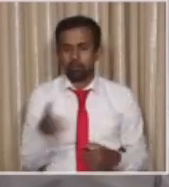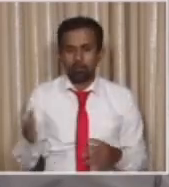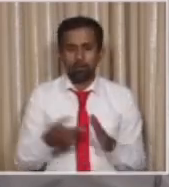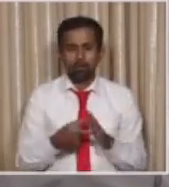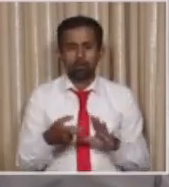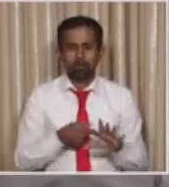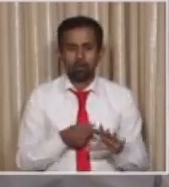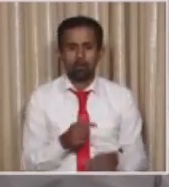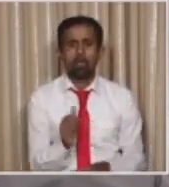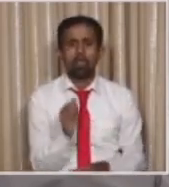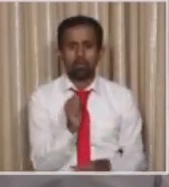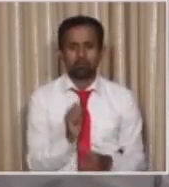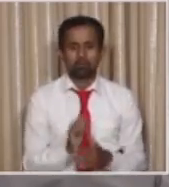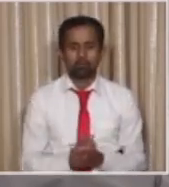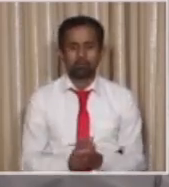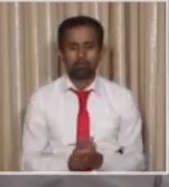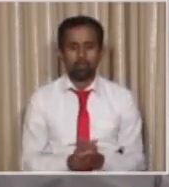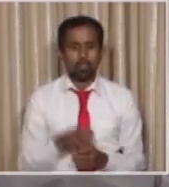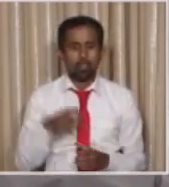ඇයි?